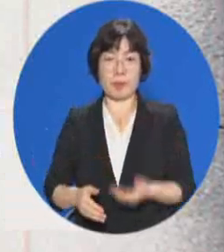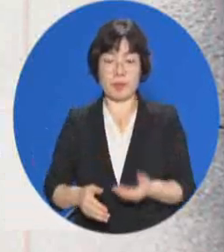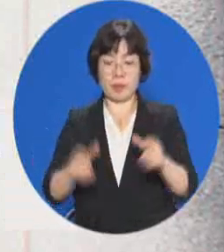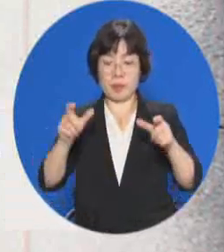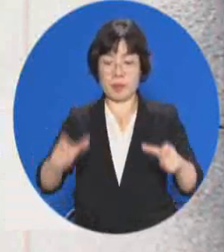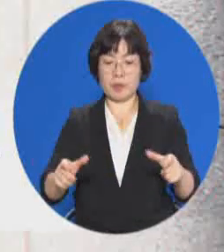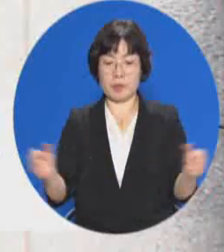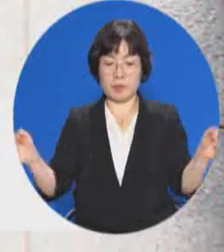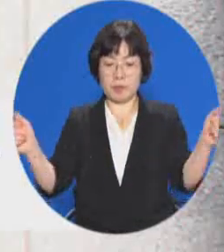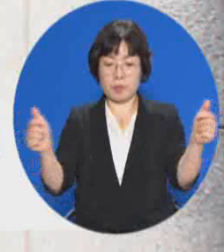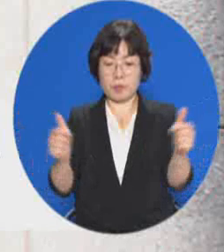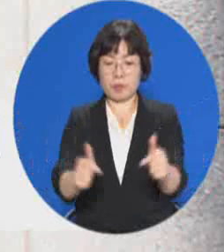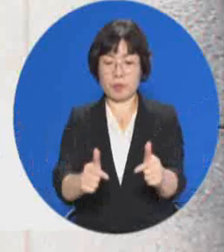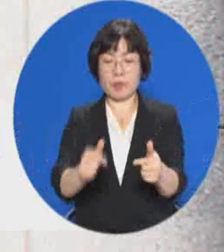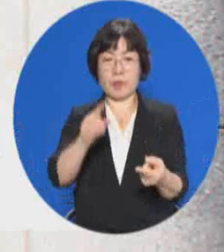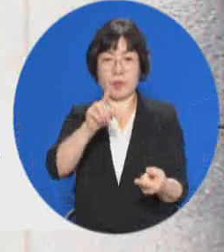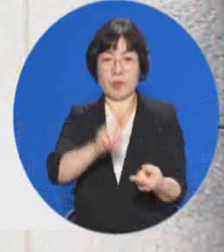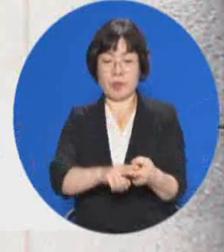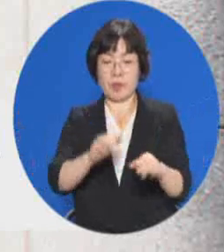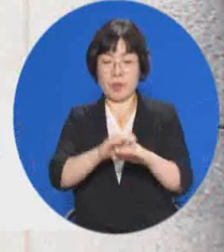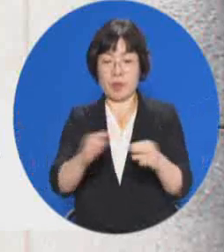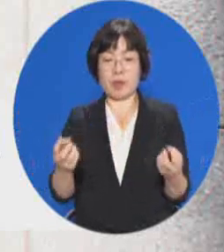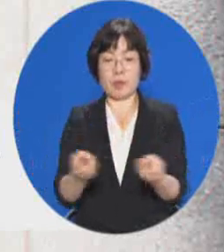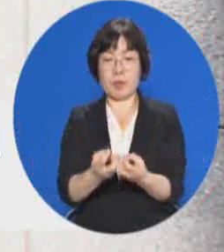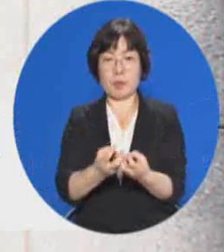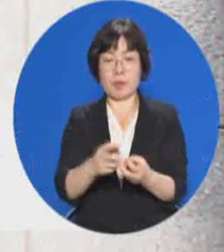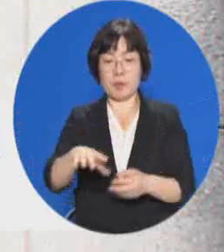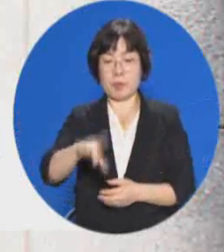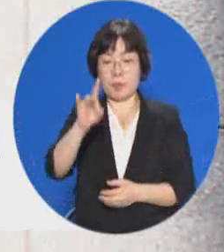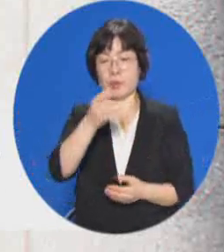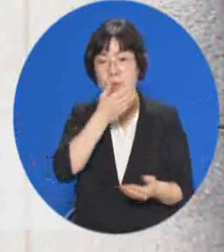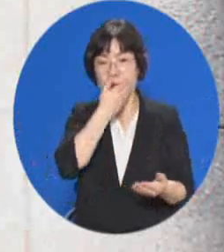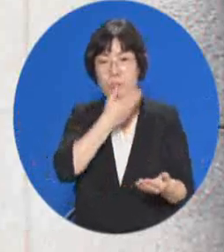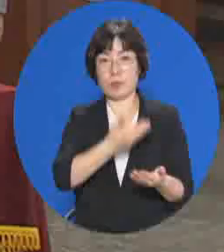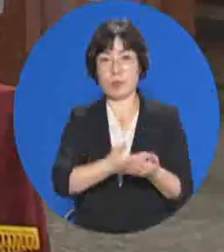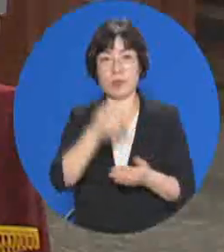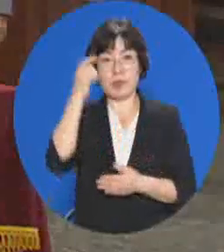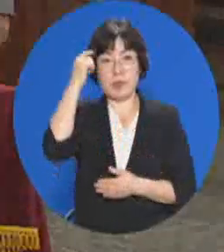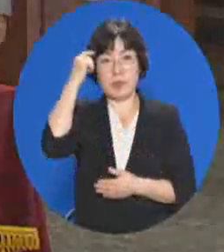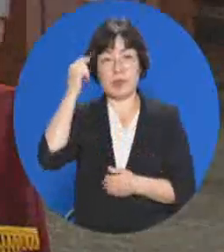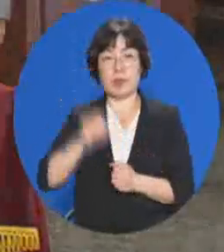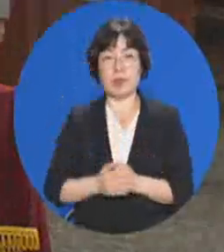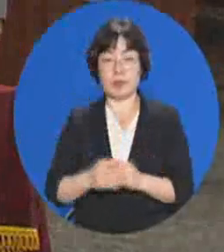지역 소멸 현상에 대한 대책 마련에 나서는 것이 우선이라고 생각합니다.